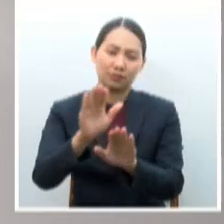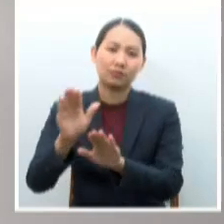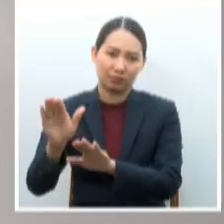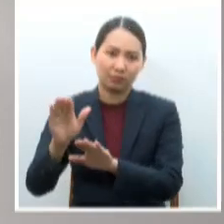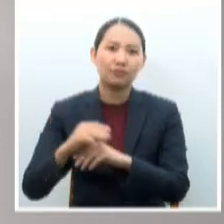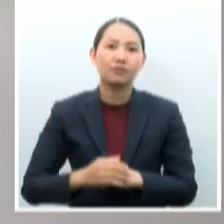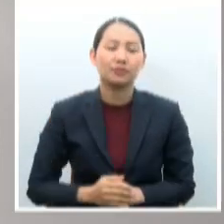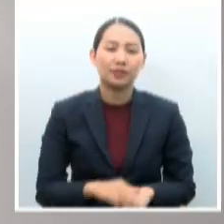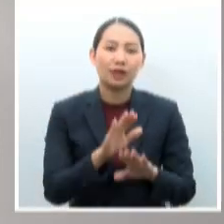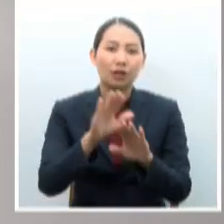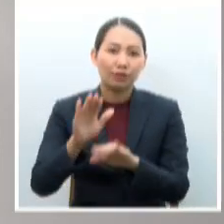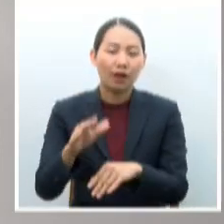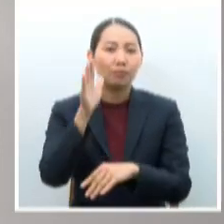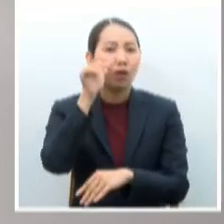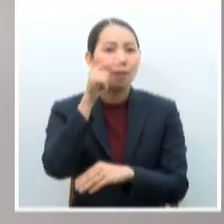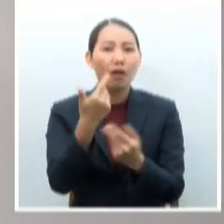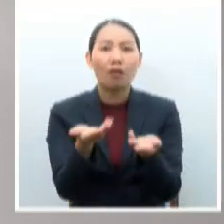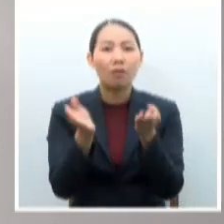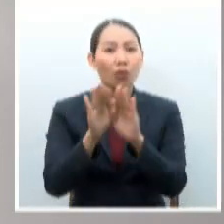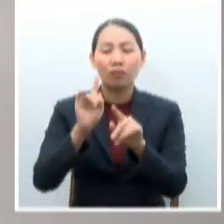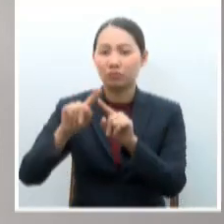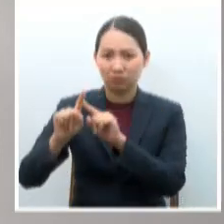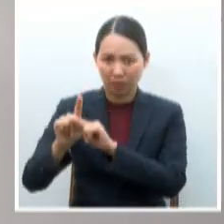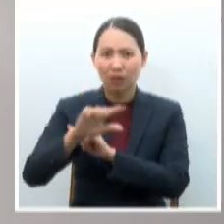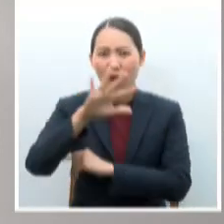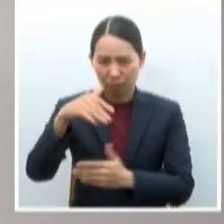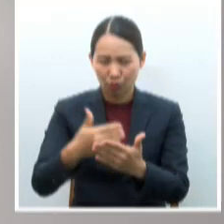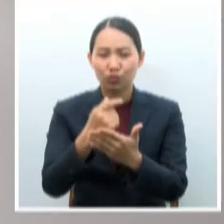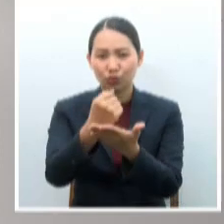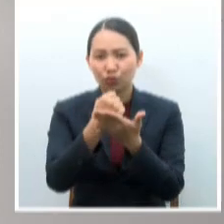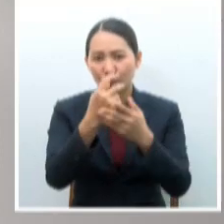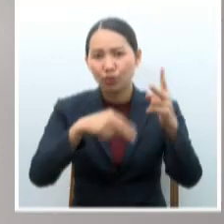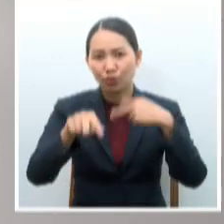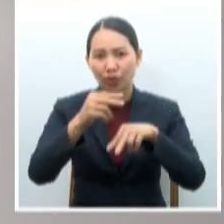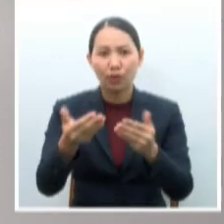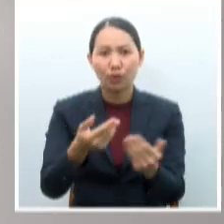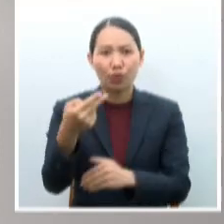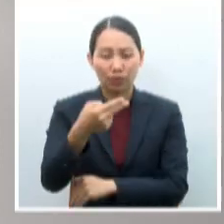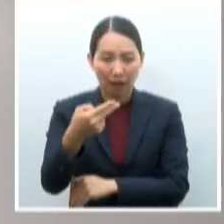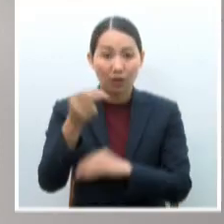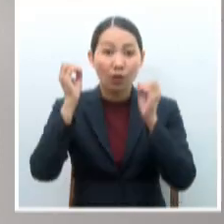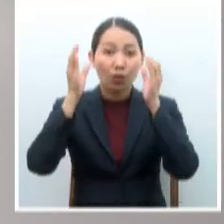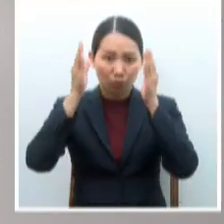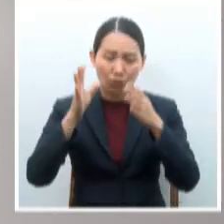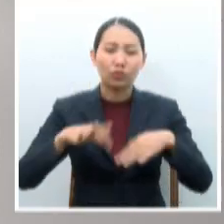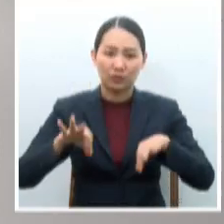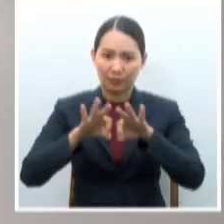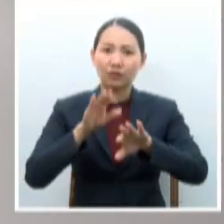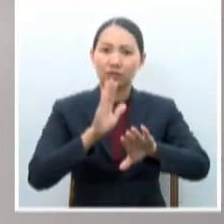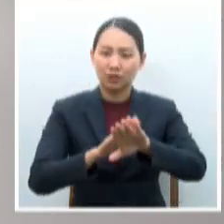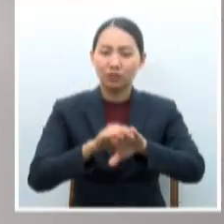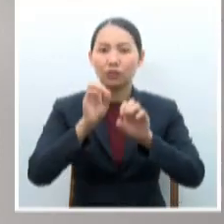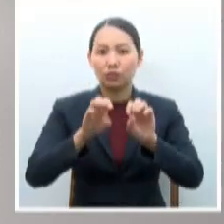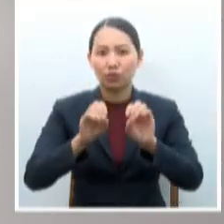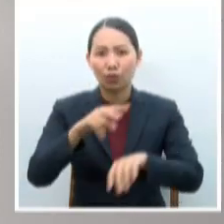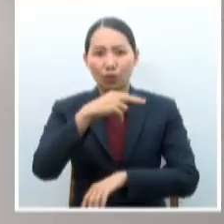งต่อไปยังท่านผู้ปกครองได้ช่วยการดูแลบุตรหลานของท่านด้วยรวมไปถึงคุณครูที่ต้องมีการปลูกฝังทักษะให้กับเด็กๆได้รู้จักเอาตัวรอดในสถานการณ์เ